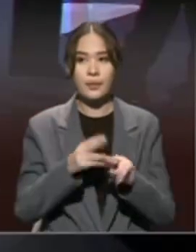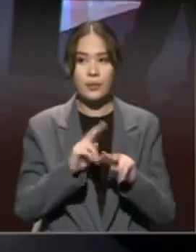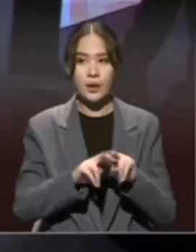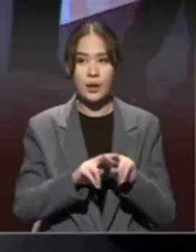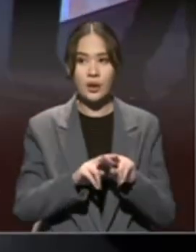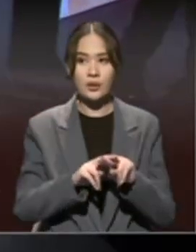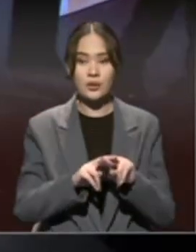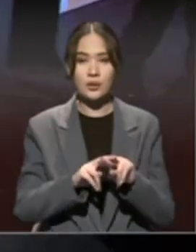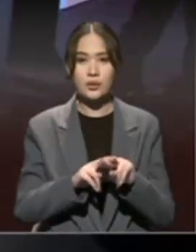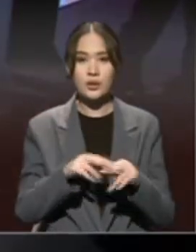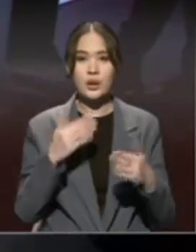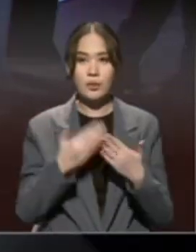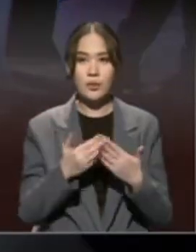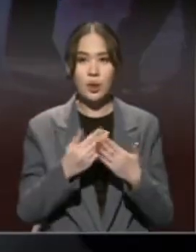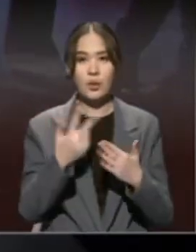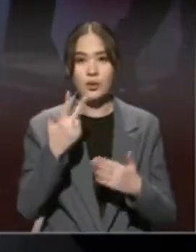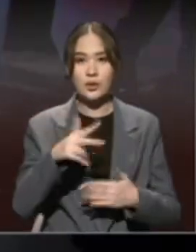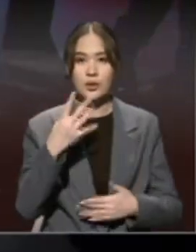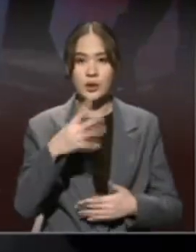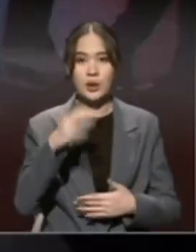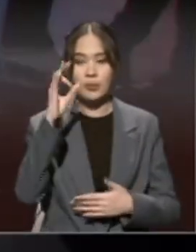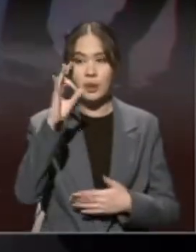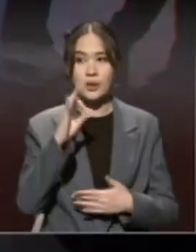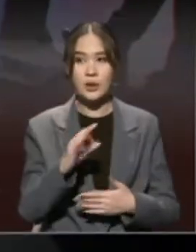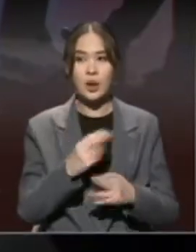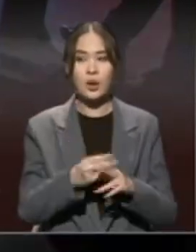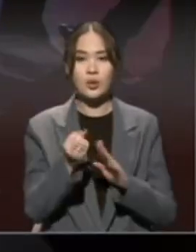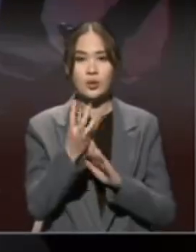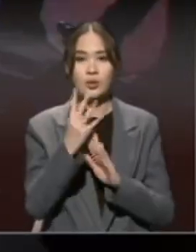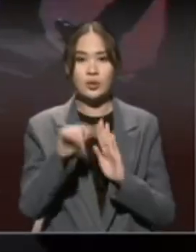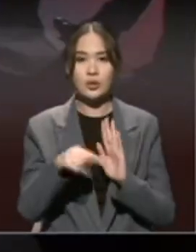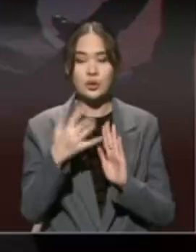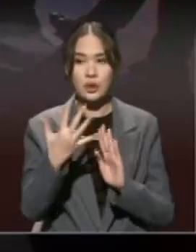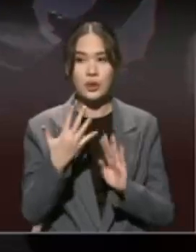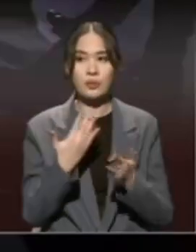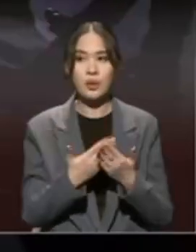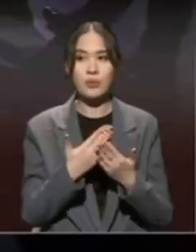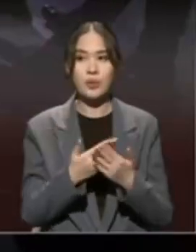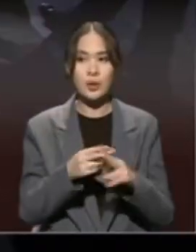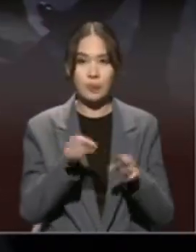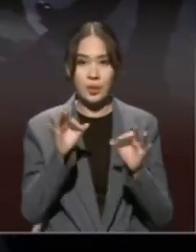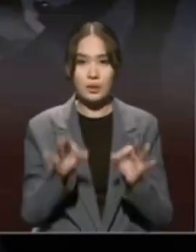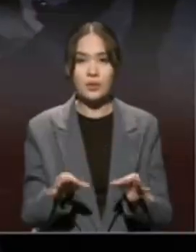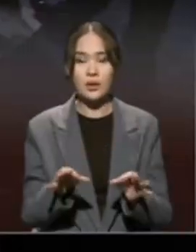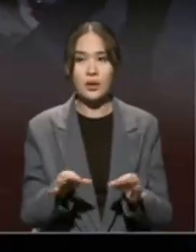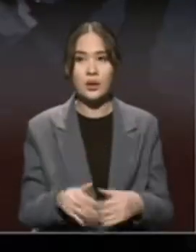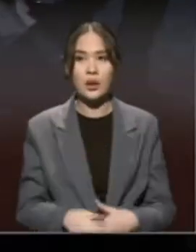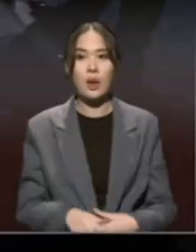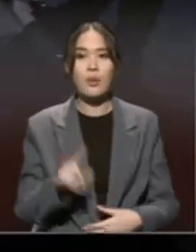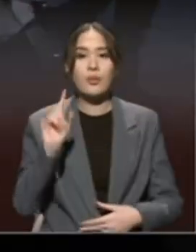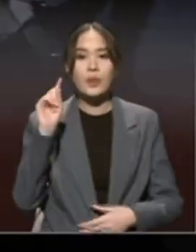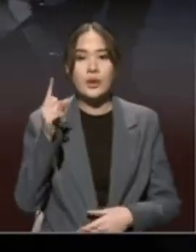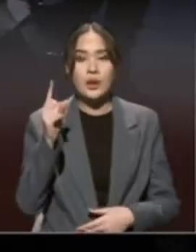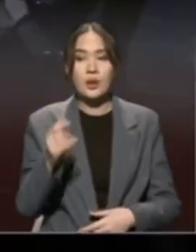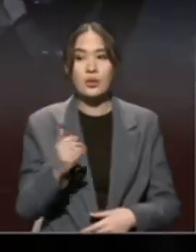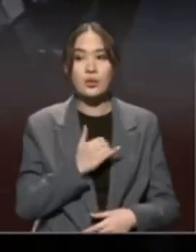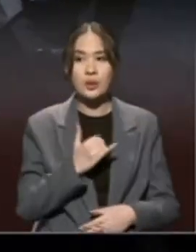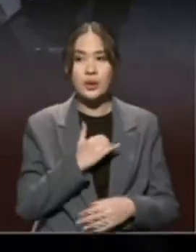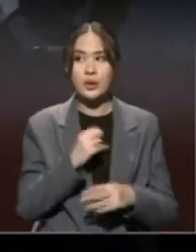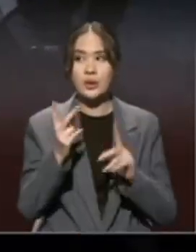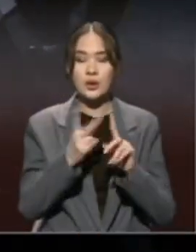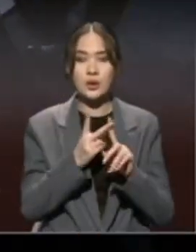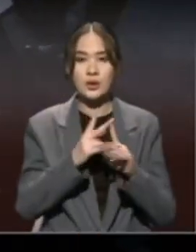Жоқ, мысалға 30-40% құйсаңыз 14,5%-дан береді. 30% деп, ол рас қой. Неге осындай біздің екінші деңгей,